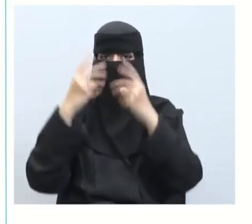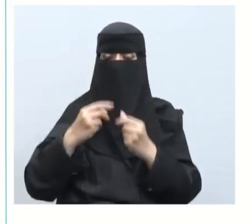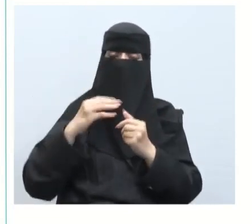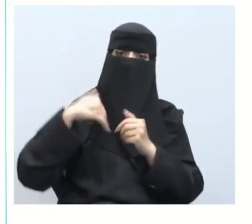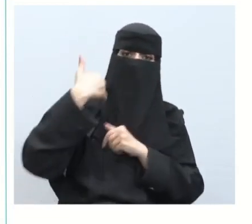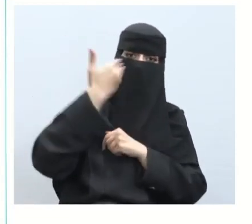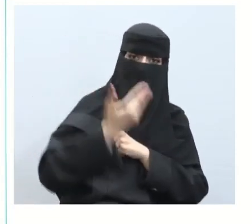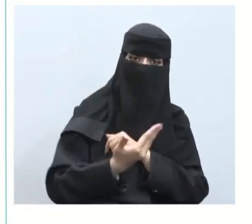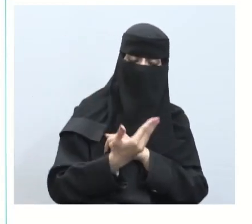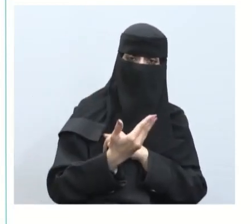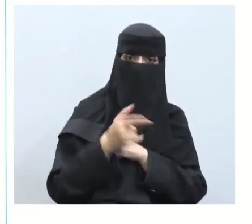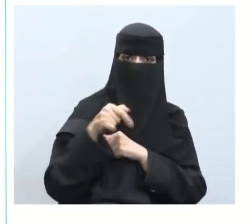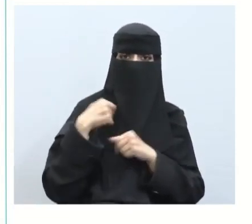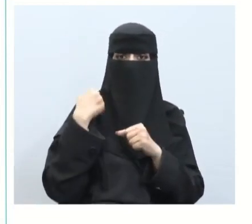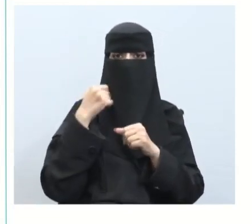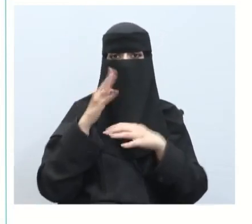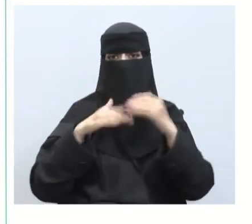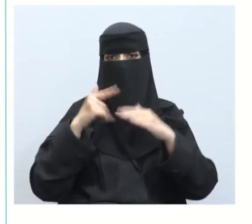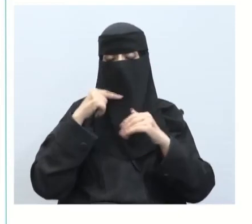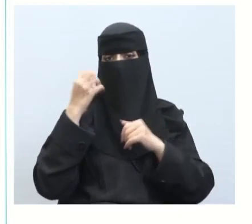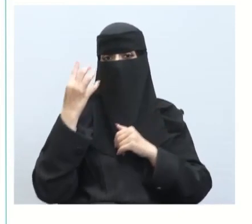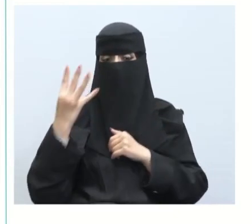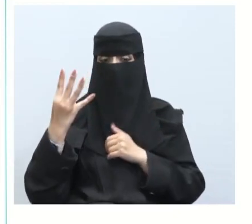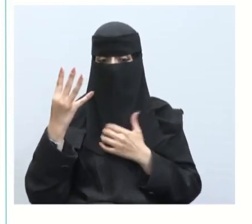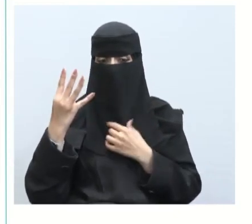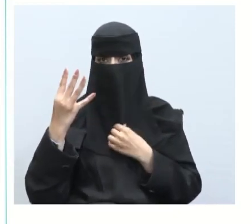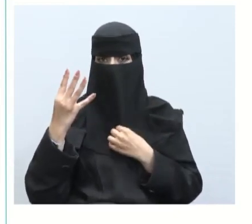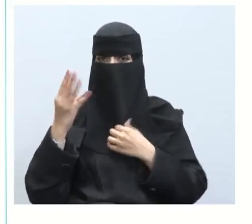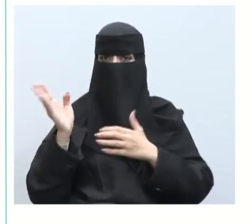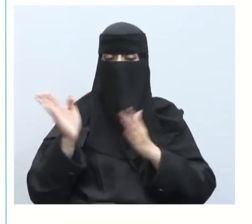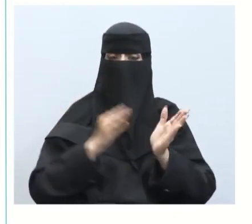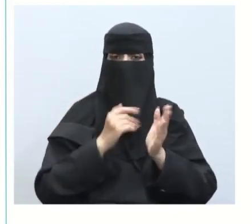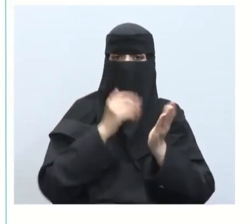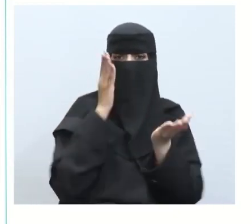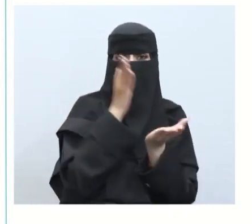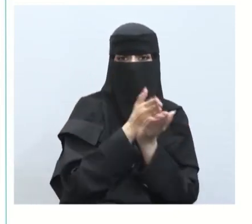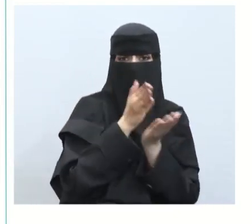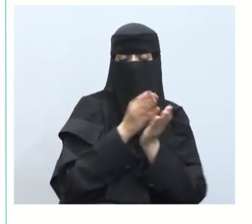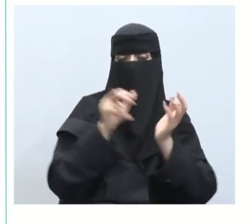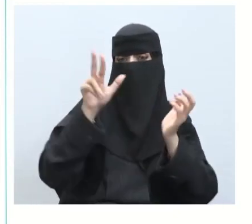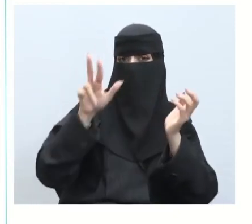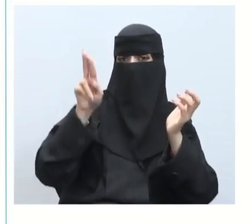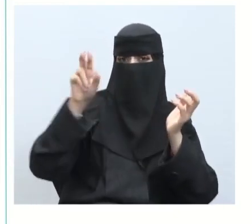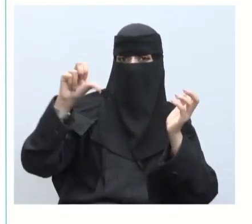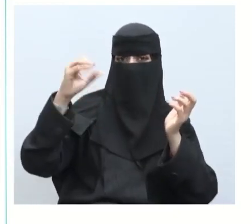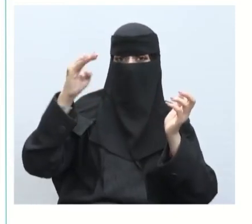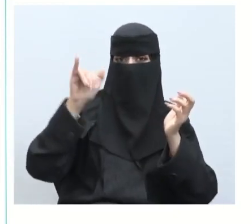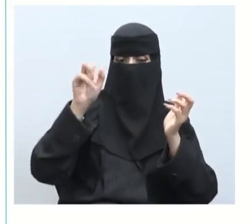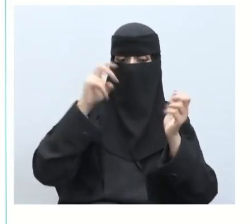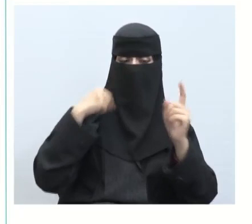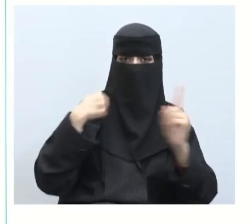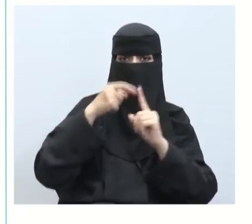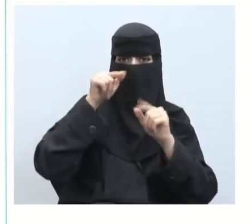ثم ايضا يمارس وظيفه الثاء الرابعه وهي التوجيه وجههم لكي تحقق اهداف المدرسه وهو الهدف